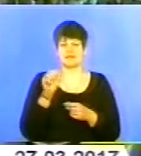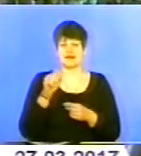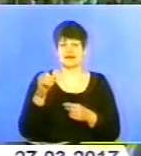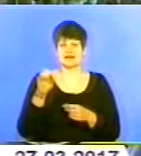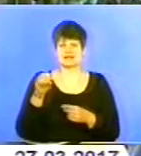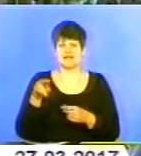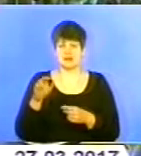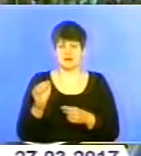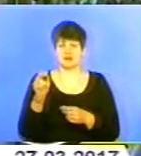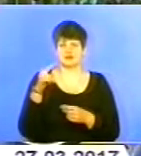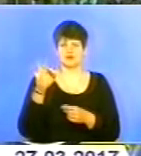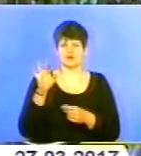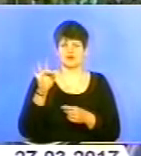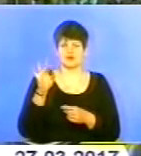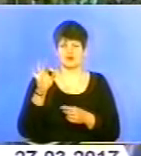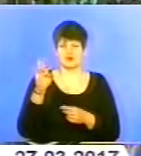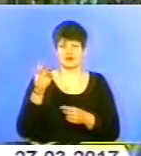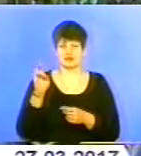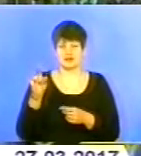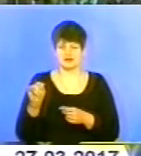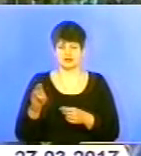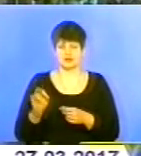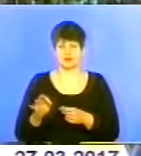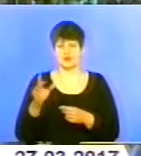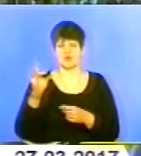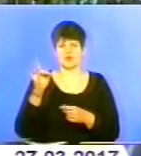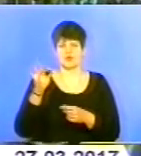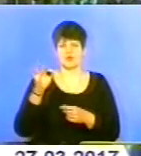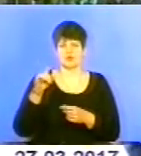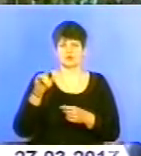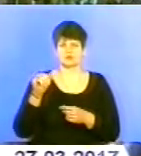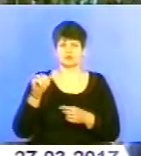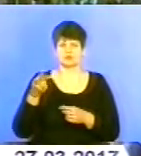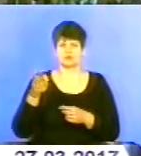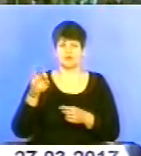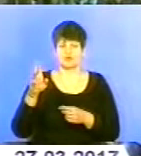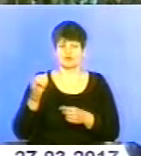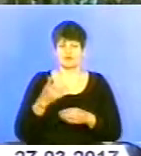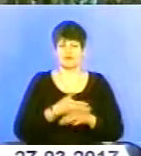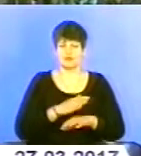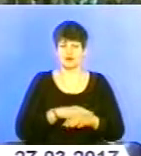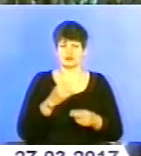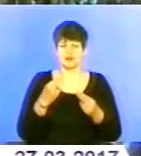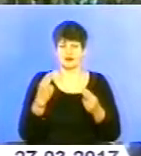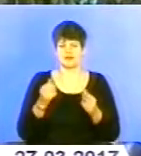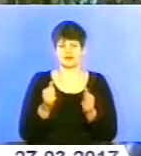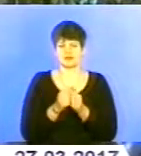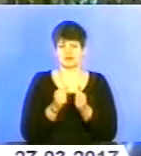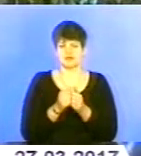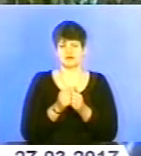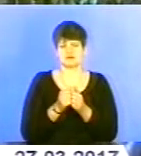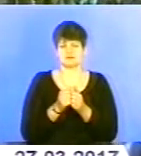він був дуже розповсюджений в Польщі, в Австро-Венгрії. В Польщі на ньому грали при дворі польського короля Зигмунта